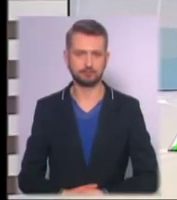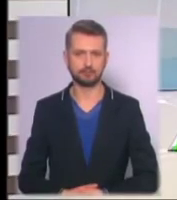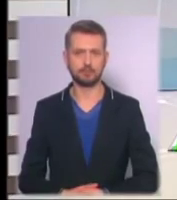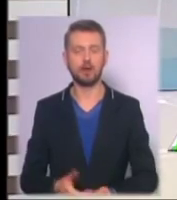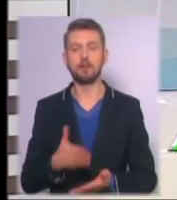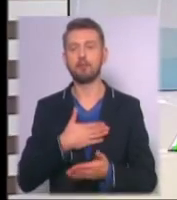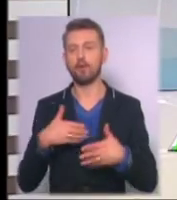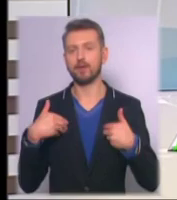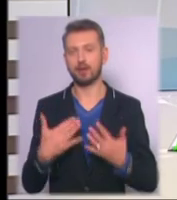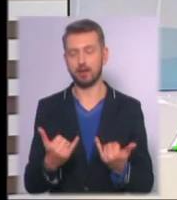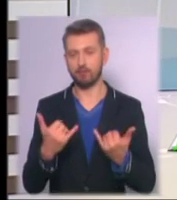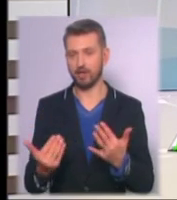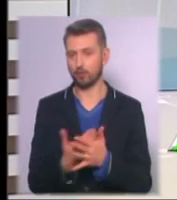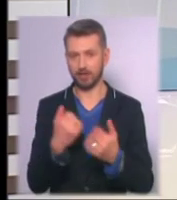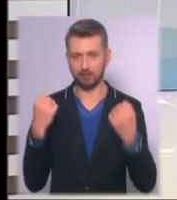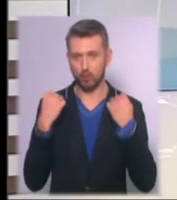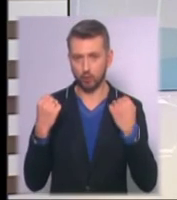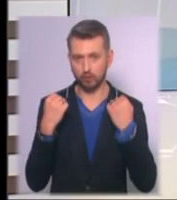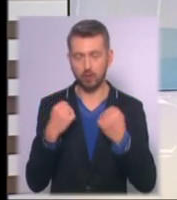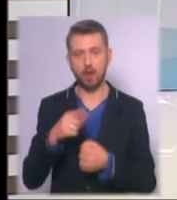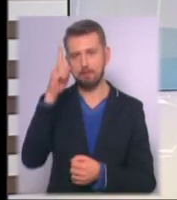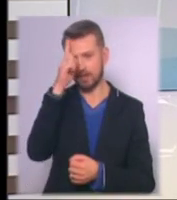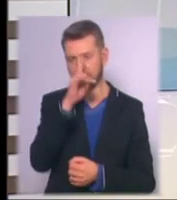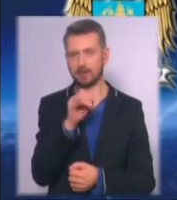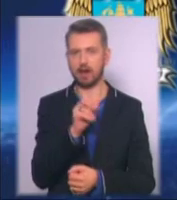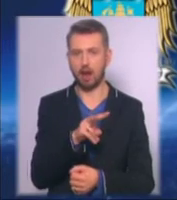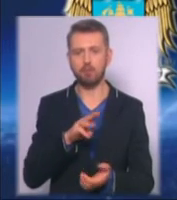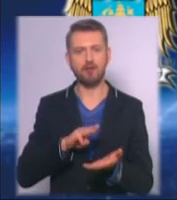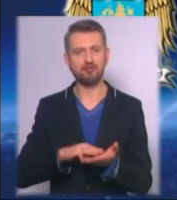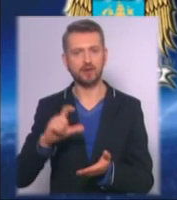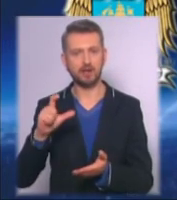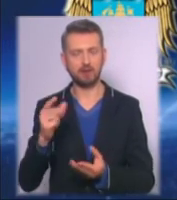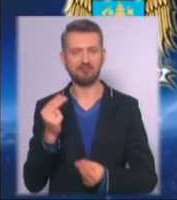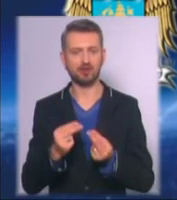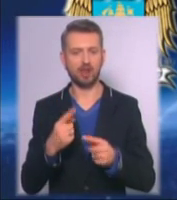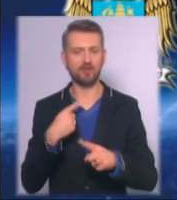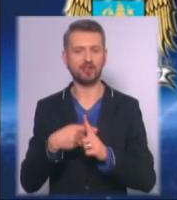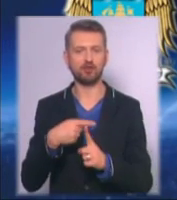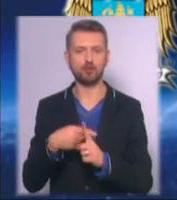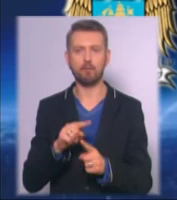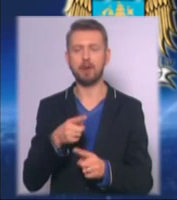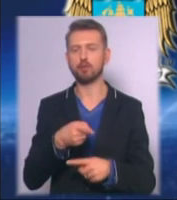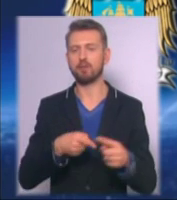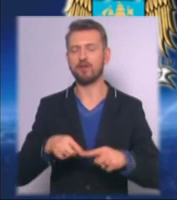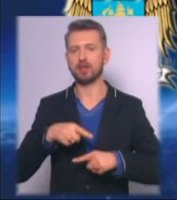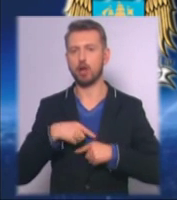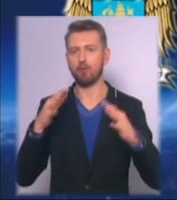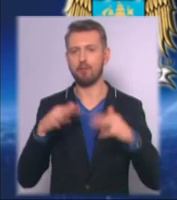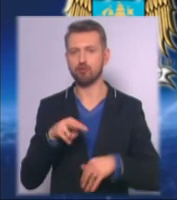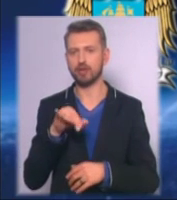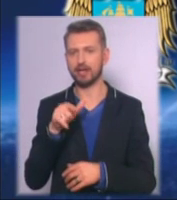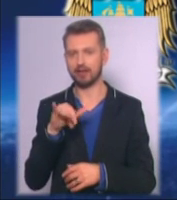Ми вітання в ефірі «Новини спорту». Мадридський «Реал» та «Манчестер Сіті» зіграли вничаю у першому півфінальному матчі Ліги